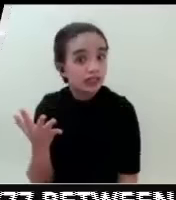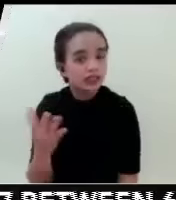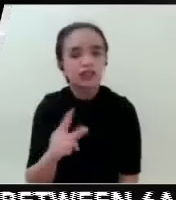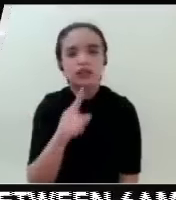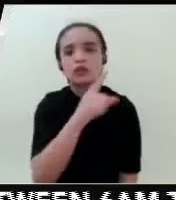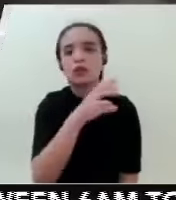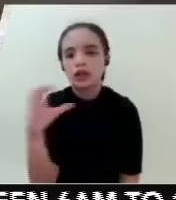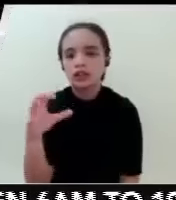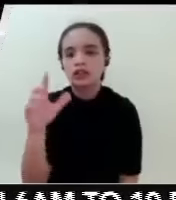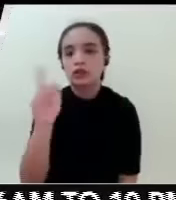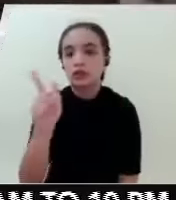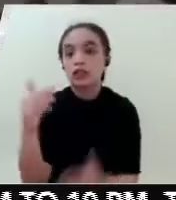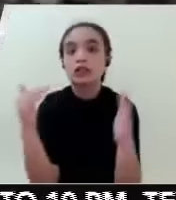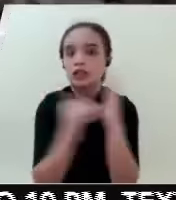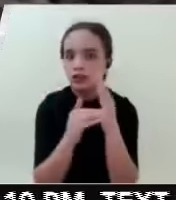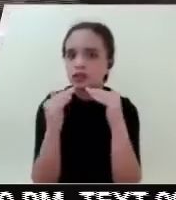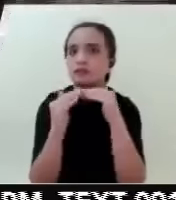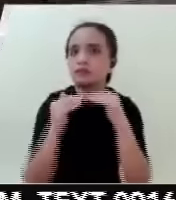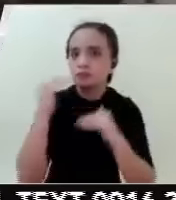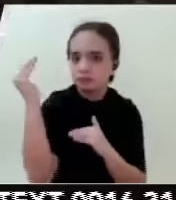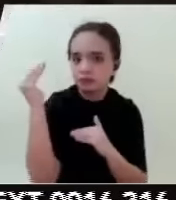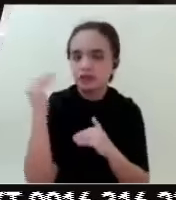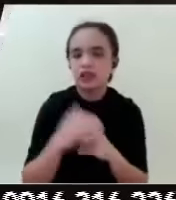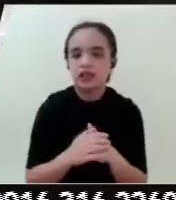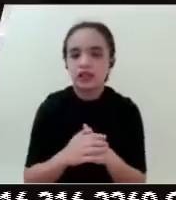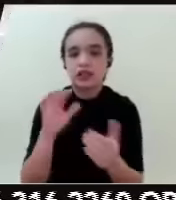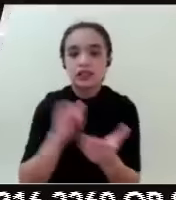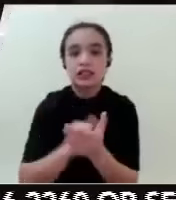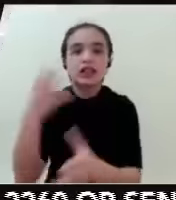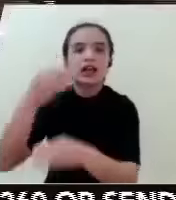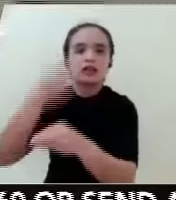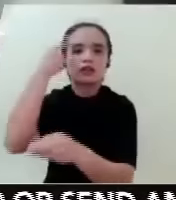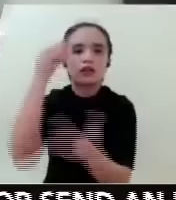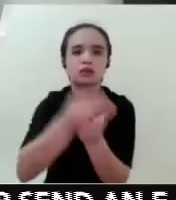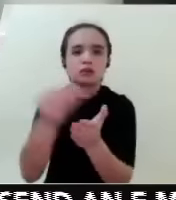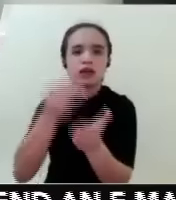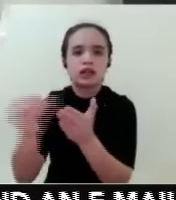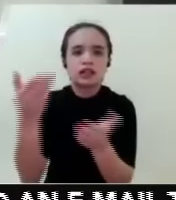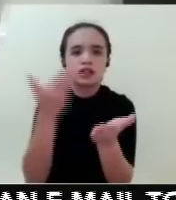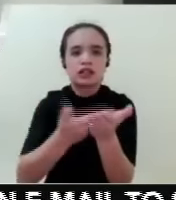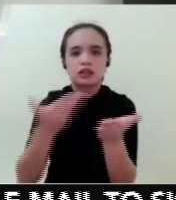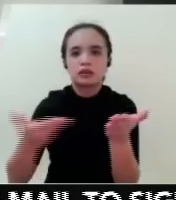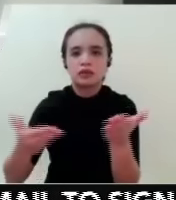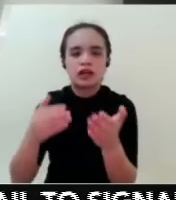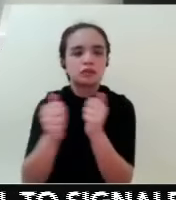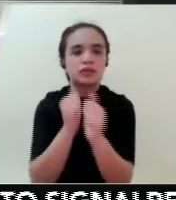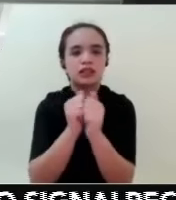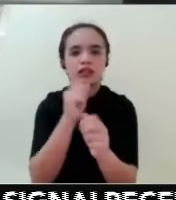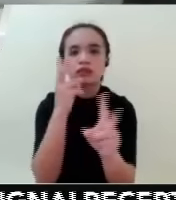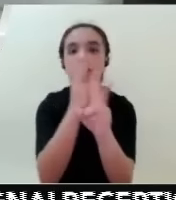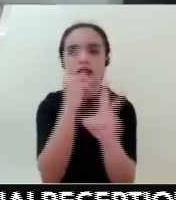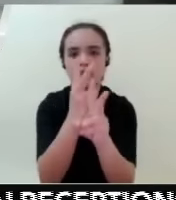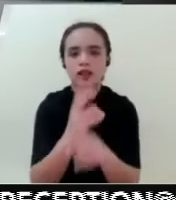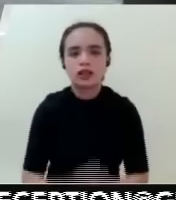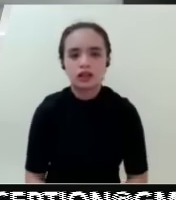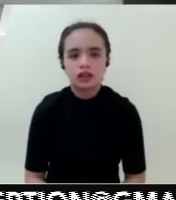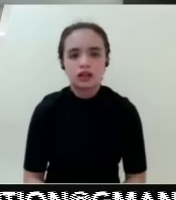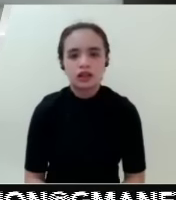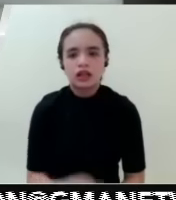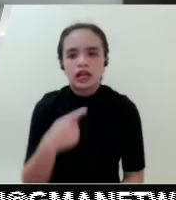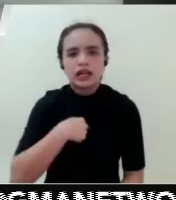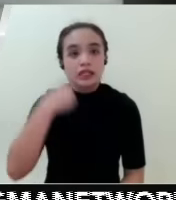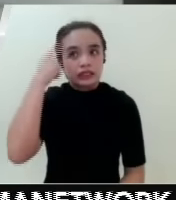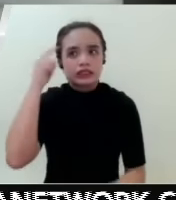120,000 pesos na pinandagdag niya sa pambili ng utility van. Naisipan ko na kailangan ko ng pan-deliver